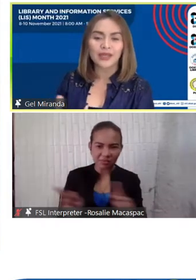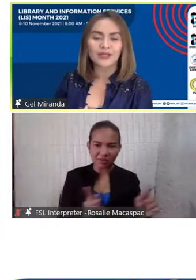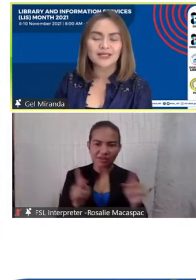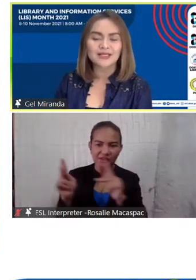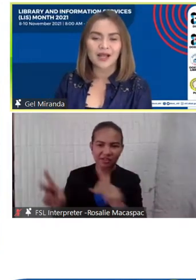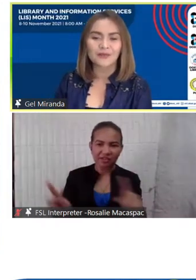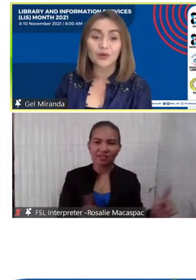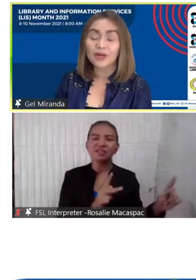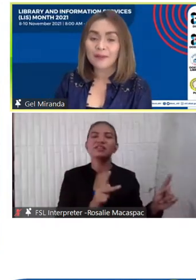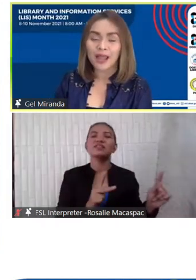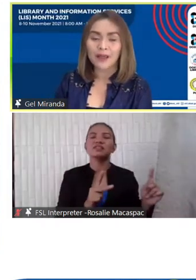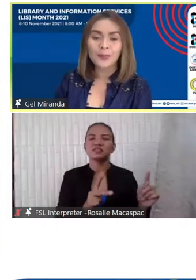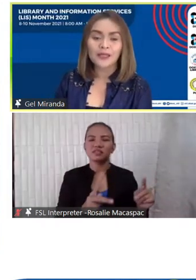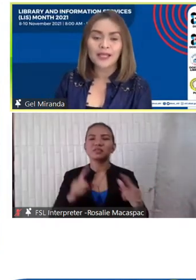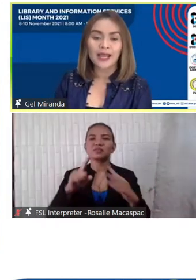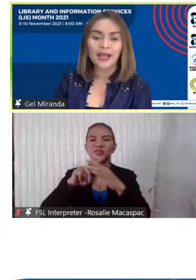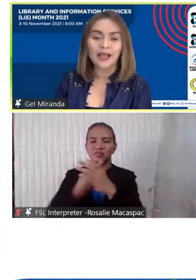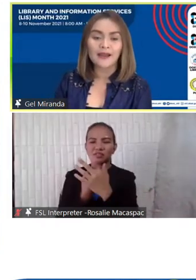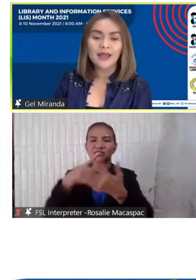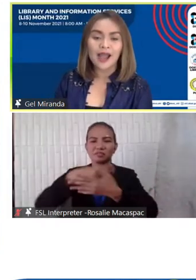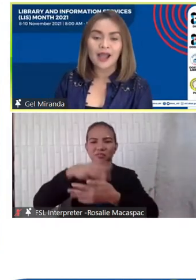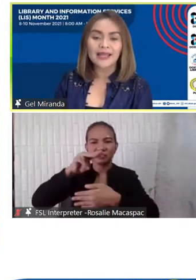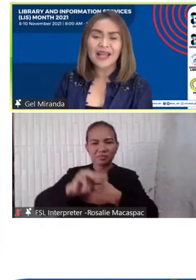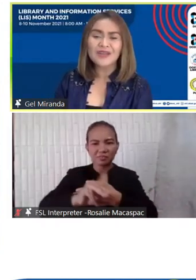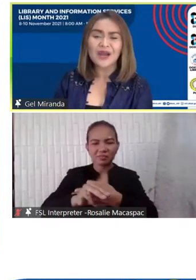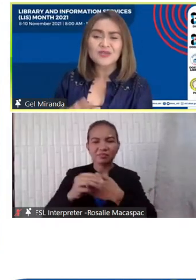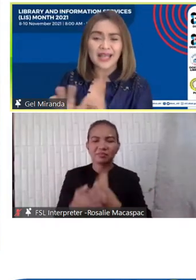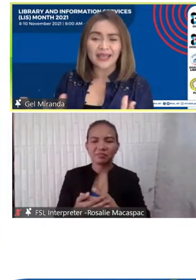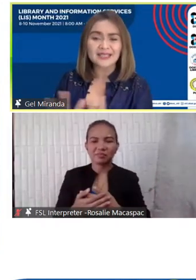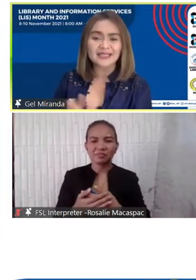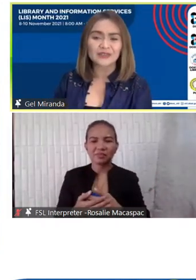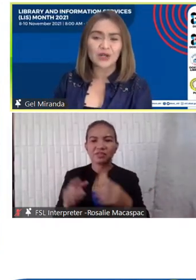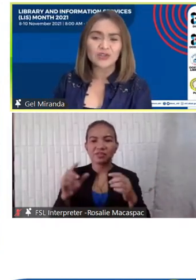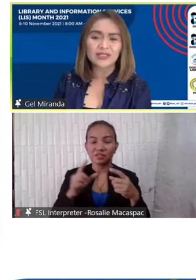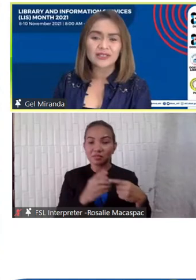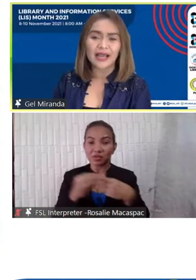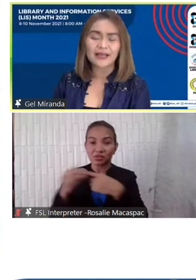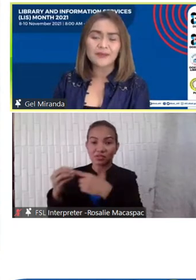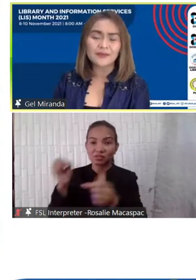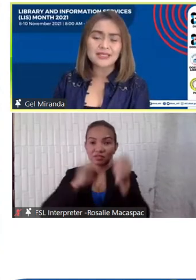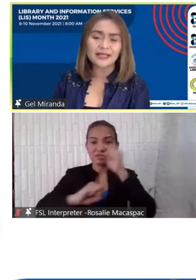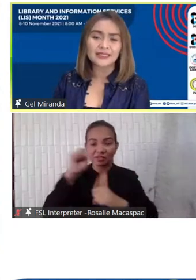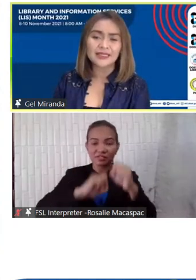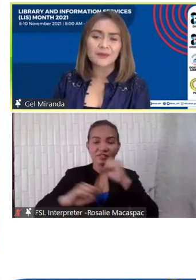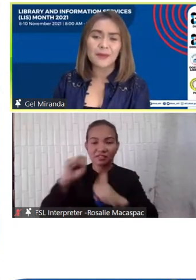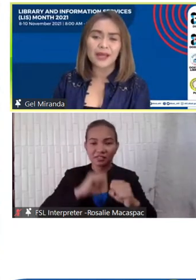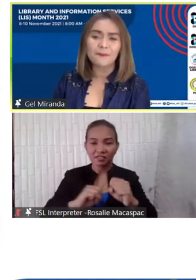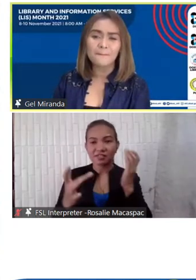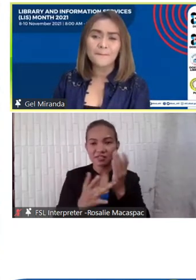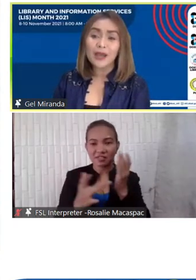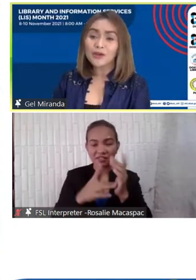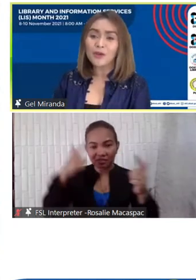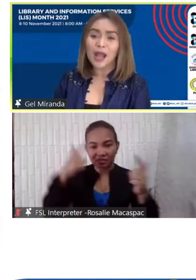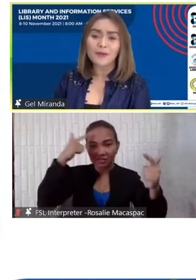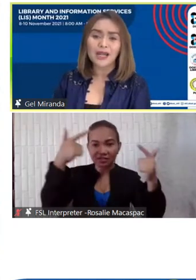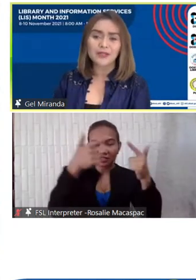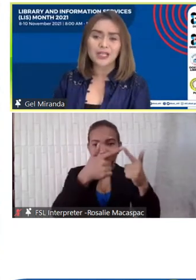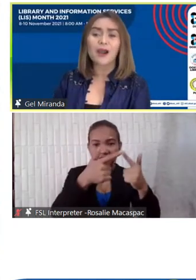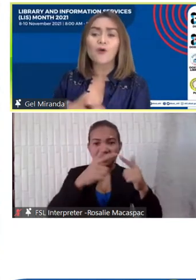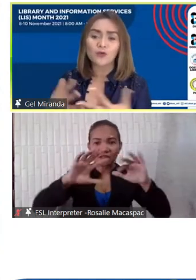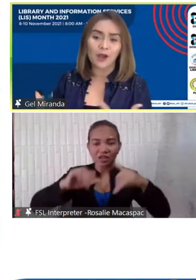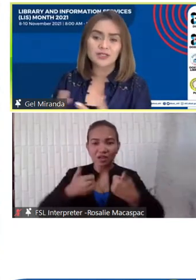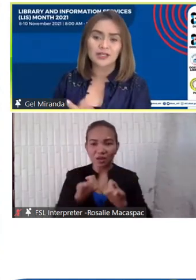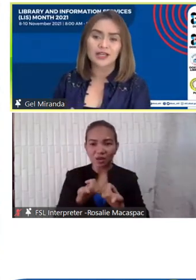na tayo ng isang programa na lalo na kung science and technology, ang aim kasi natin, di ba, parang paano mga ba